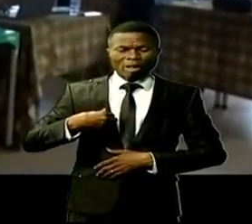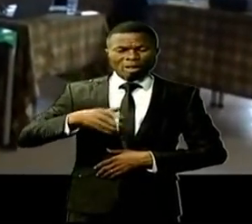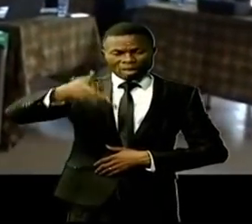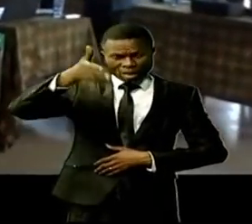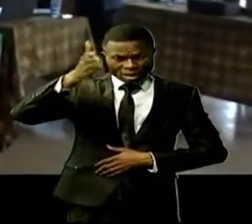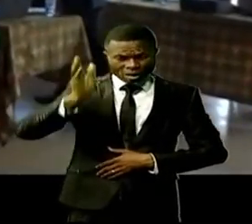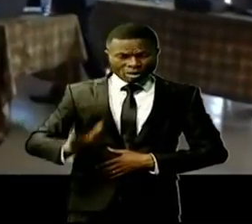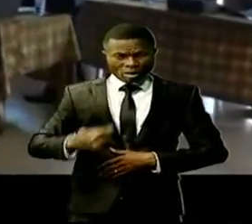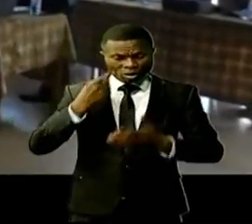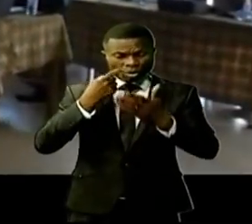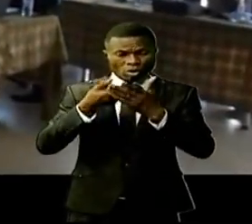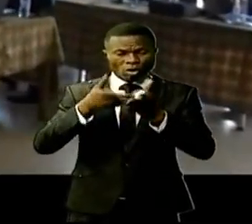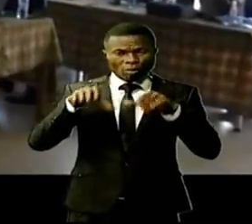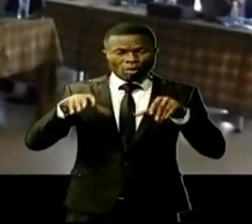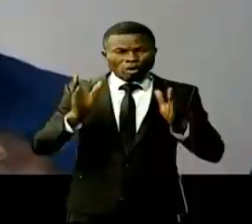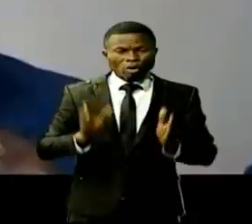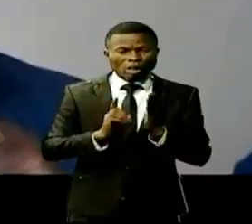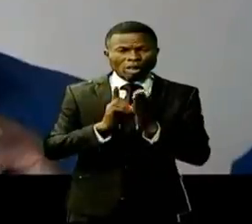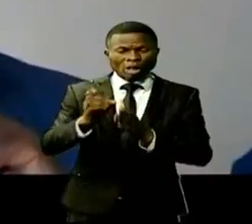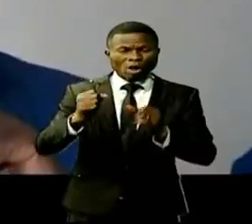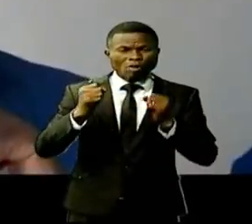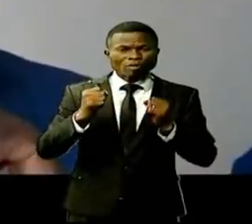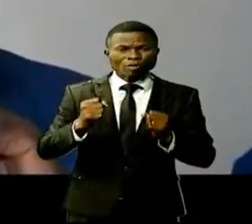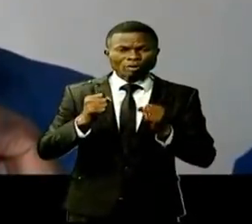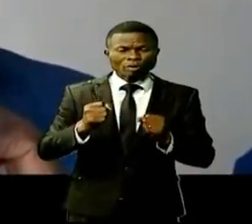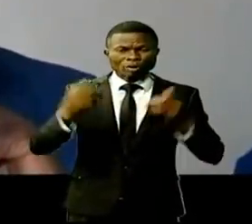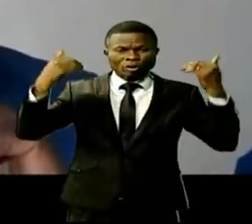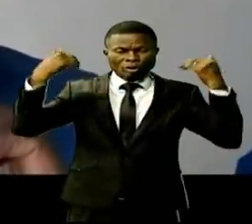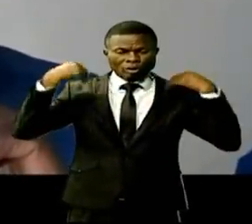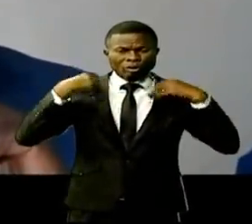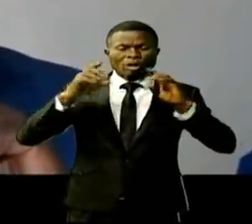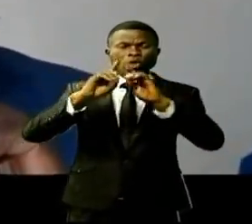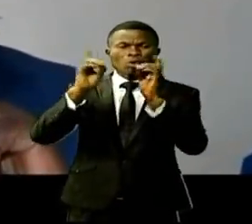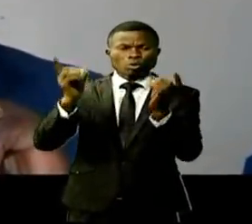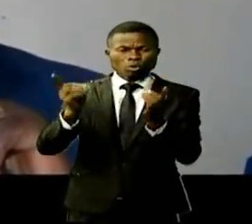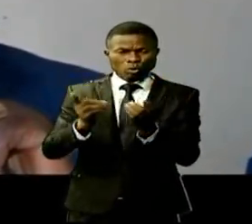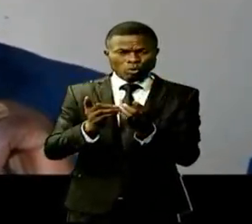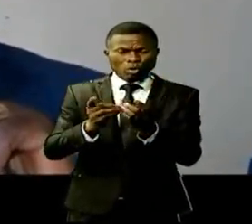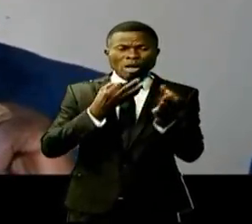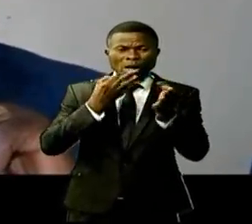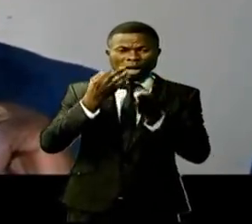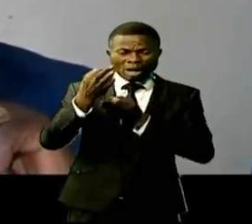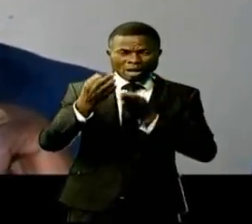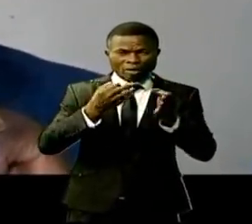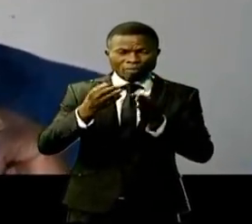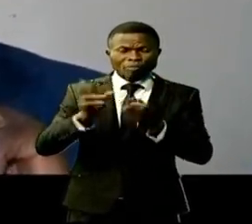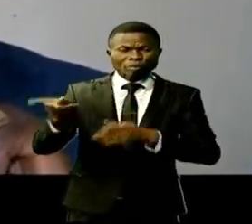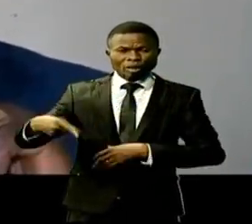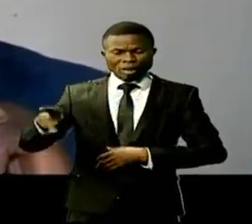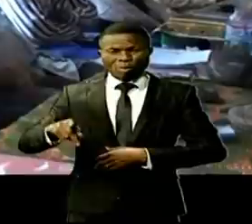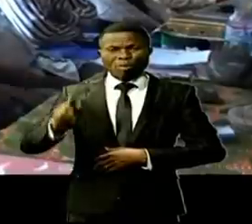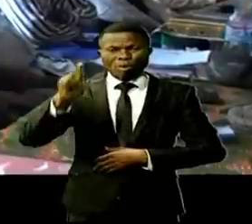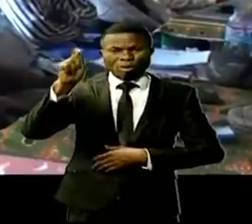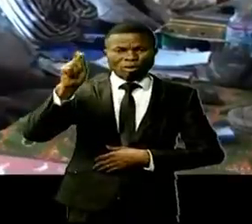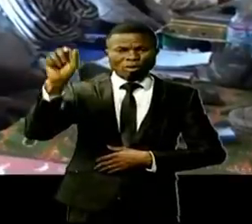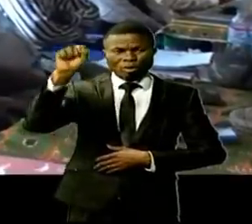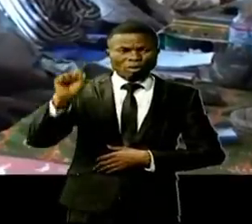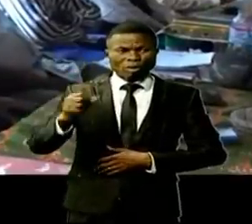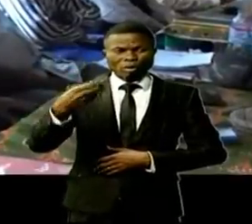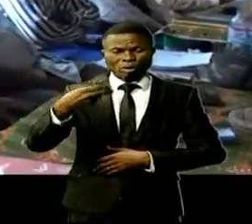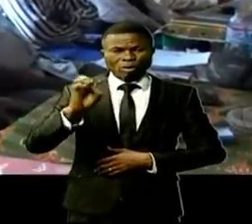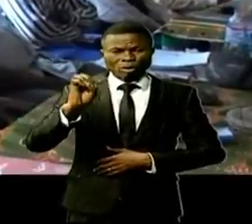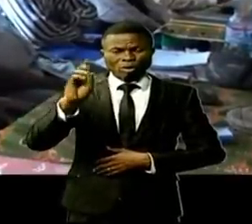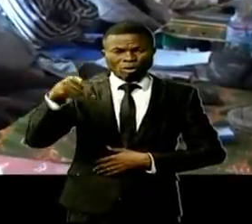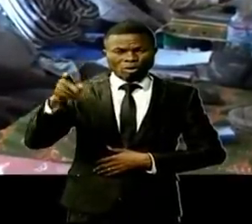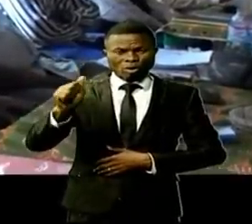de l'Observatoire congolais du développement durable, chef de la délégation, a précisé que la province de la Choapa fait partie de